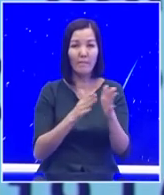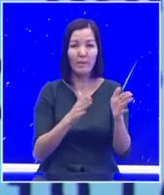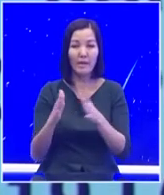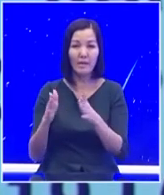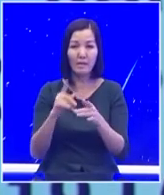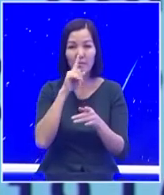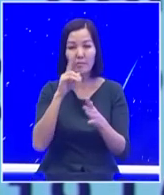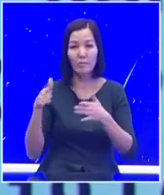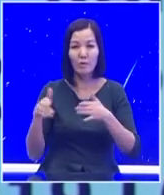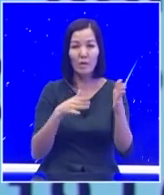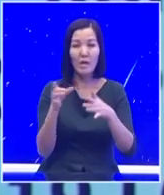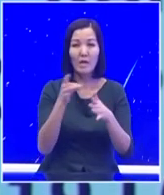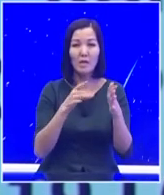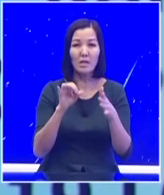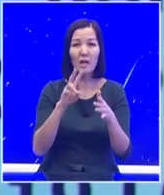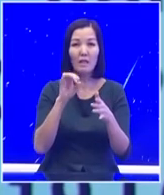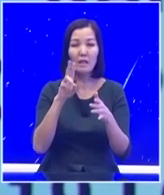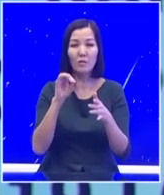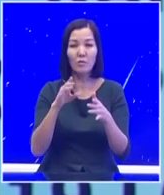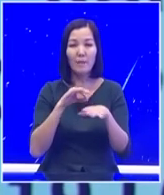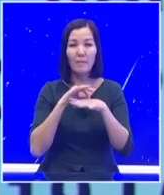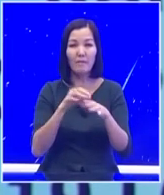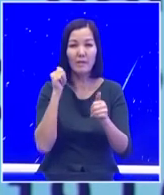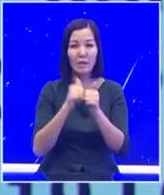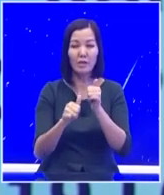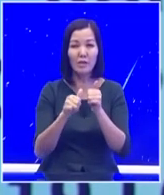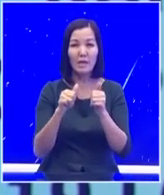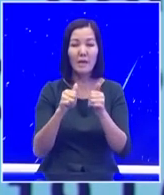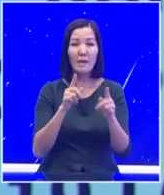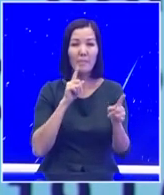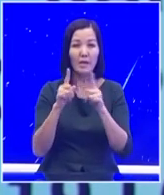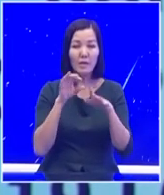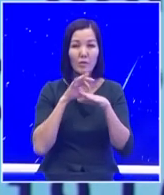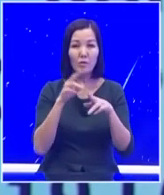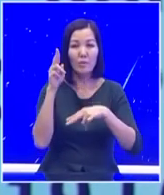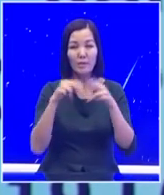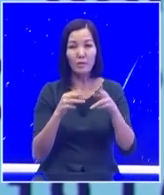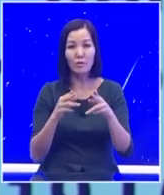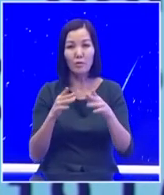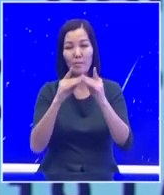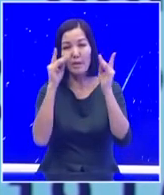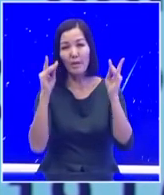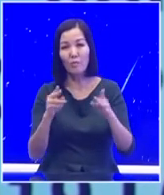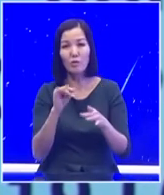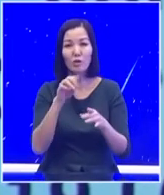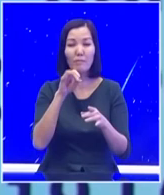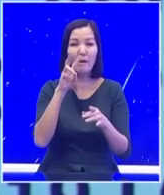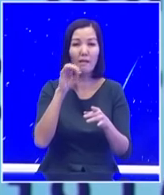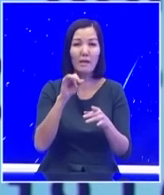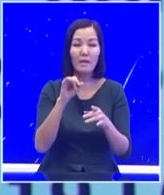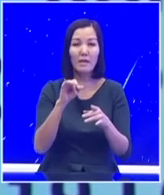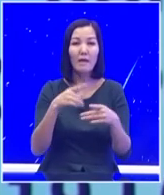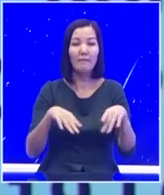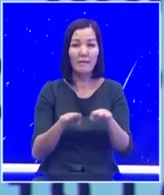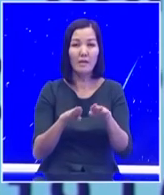вдоль автодороги в районе Алтын-Орды. Проводить еженедельные планерки. Построить надземный переход на станции Чемалган. К слову, там